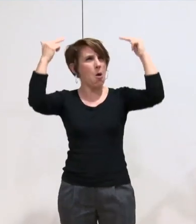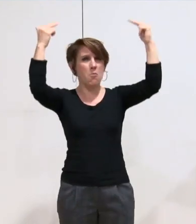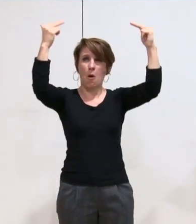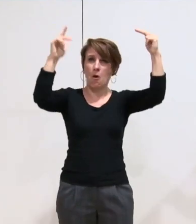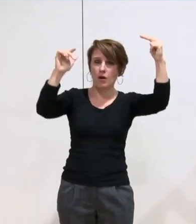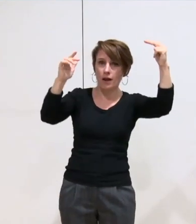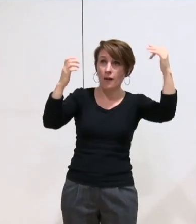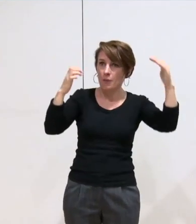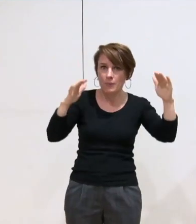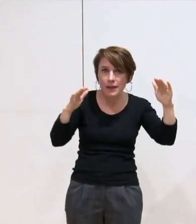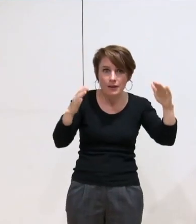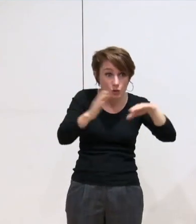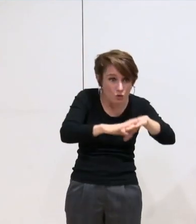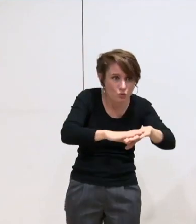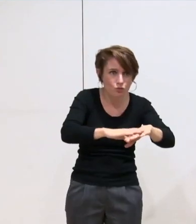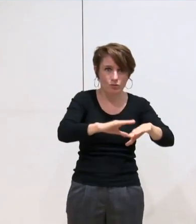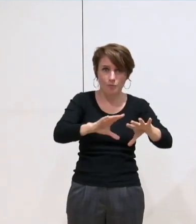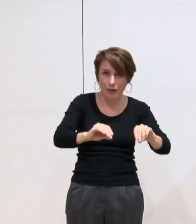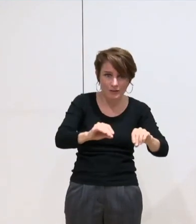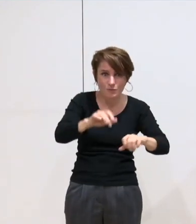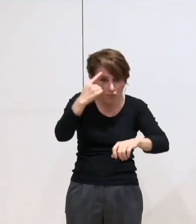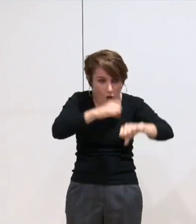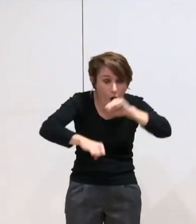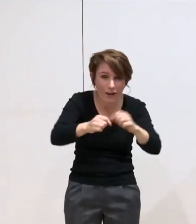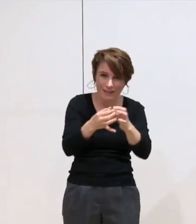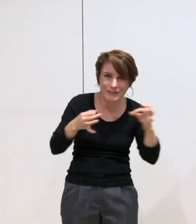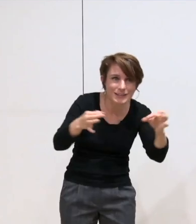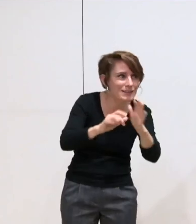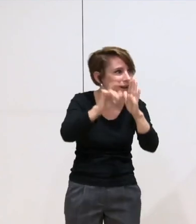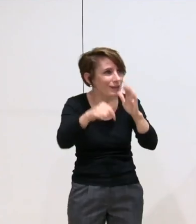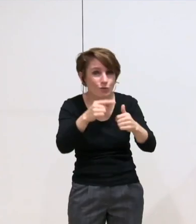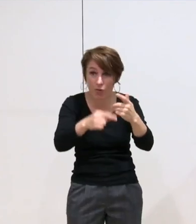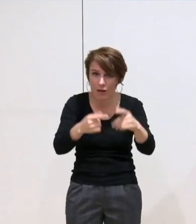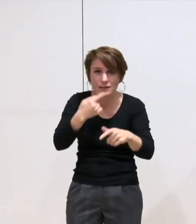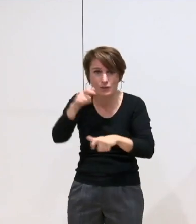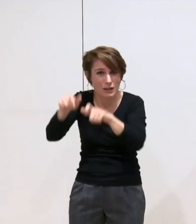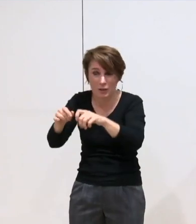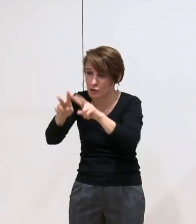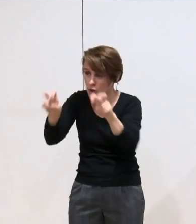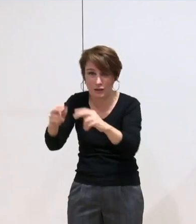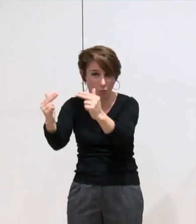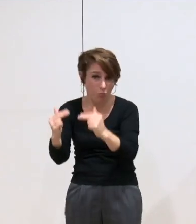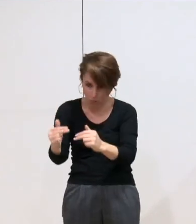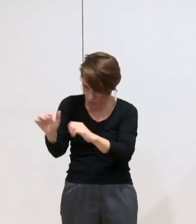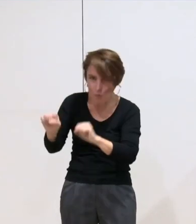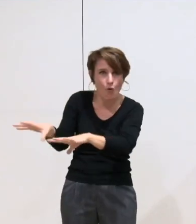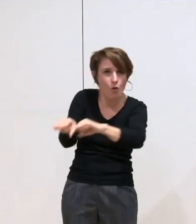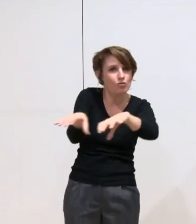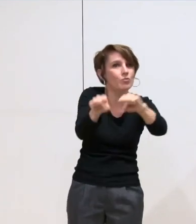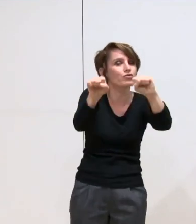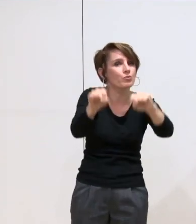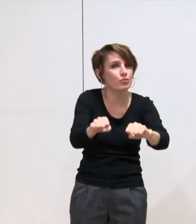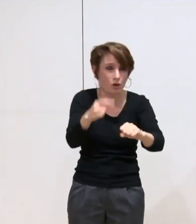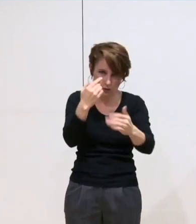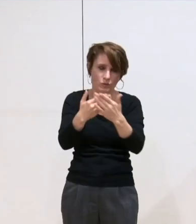qui trouveront de l'emploi. Donc, c'est pour cette raison qu'au niveau de la métropole, en effet, et on parlera en conseil municipal, conseil métropolitain